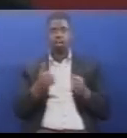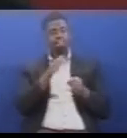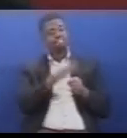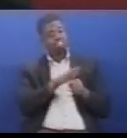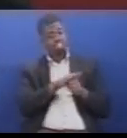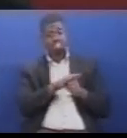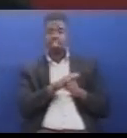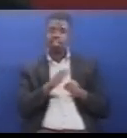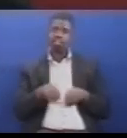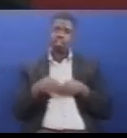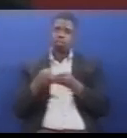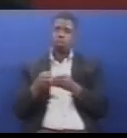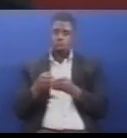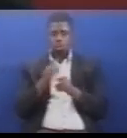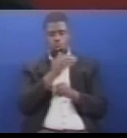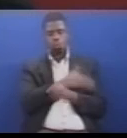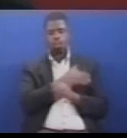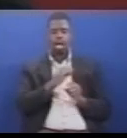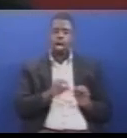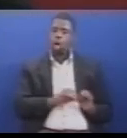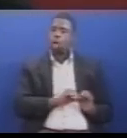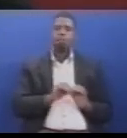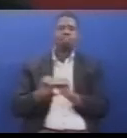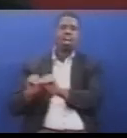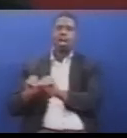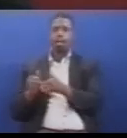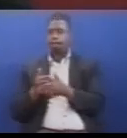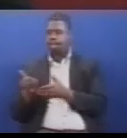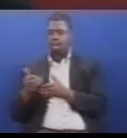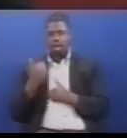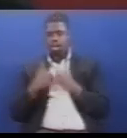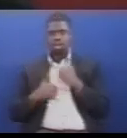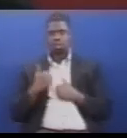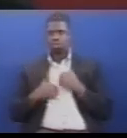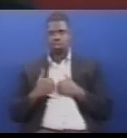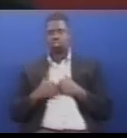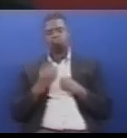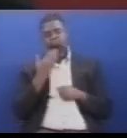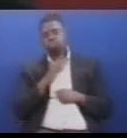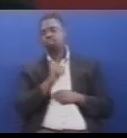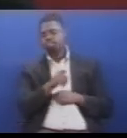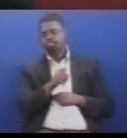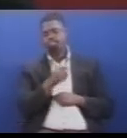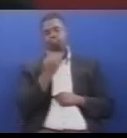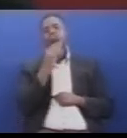vinatoa huduma ya rufaa, na bila shaka ni muhimu kuwa na majokofu hayo endapo